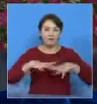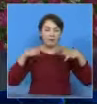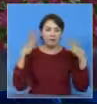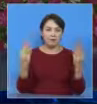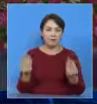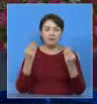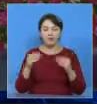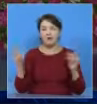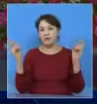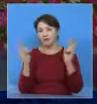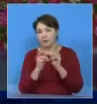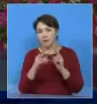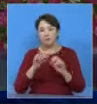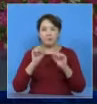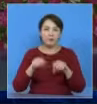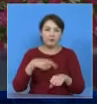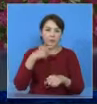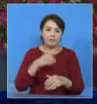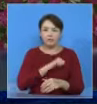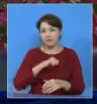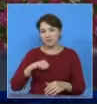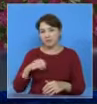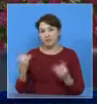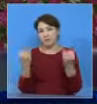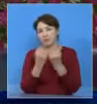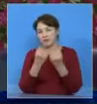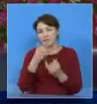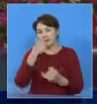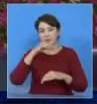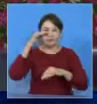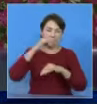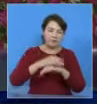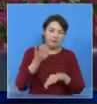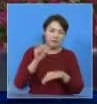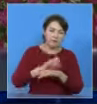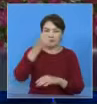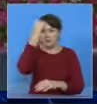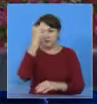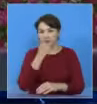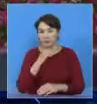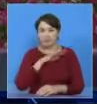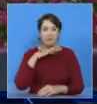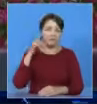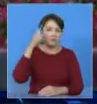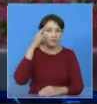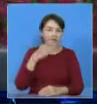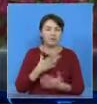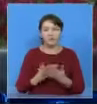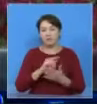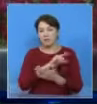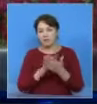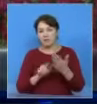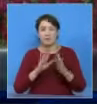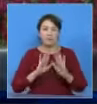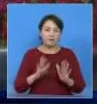атмосферную встречу можно сказать я сама стала гостем своего вечера я очень благодарна многие считают меня лишь поэтом